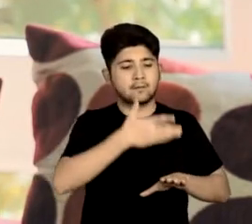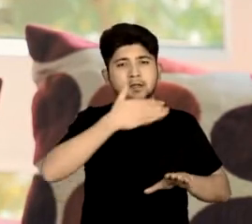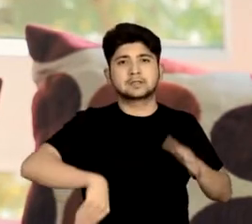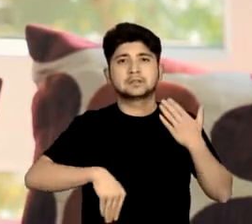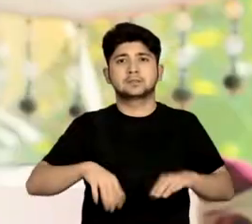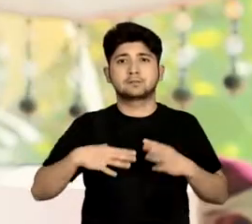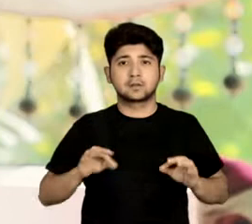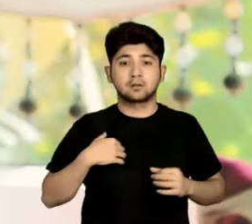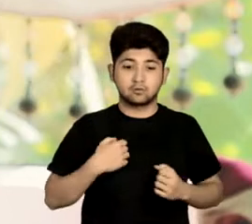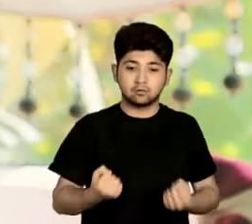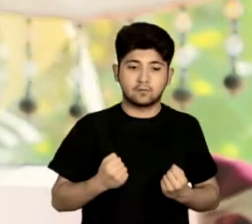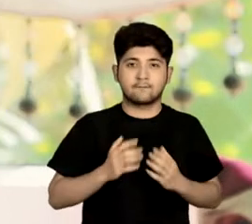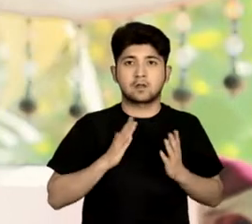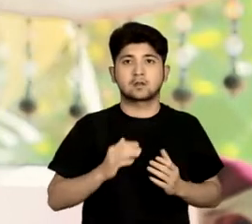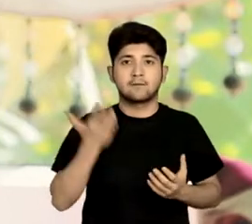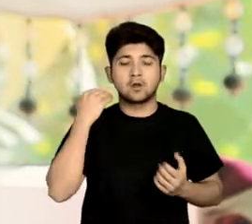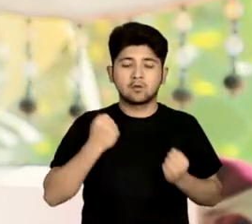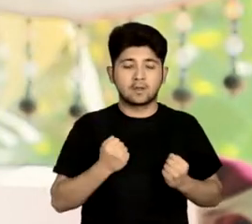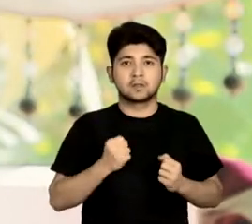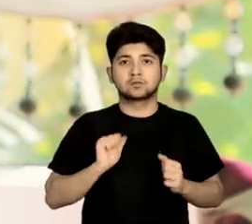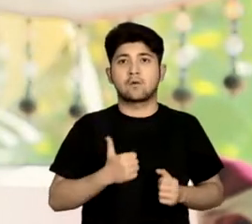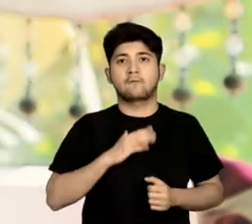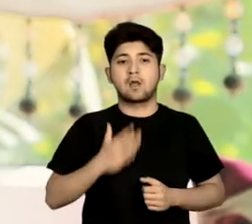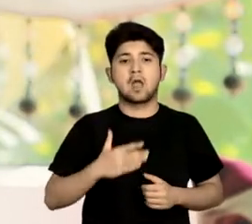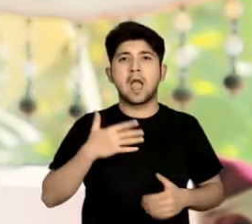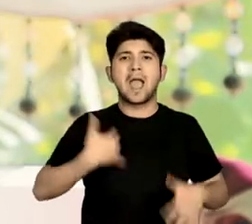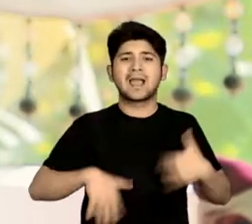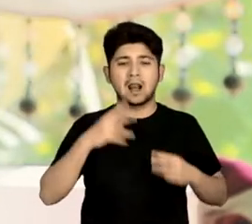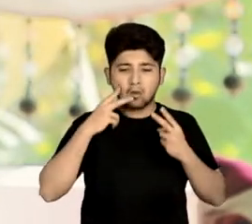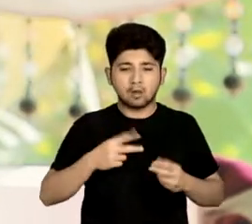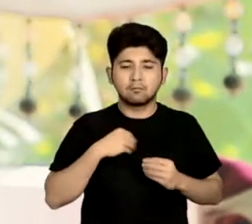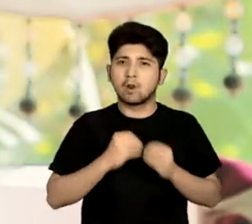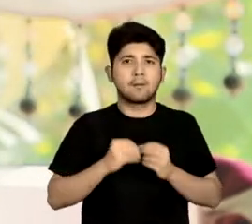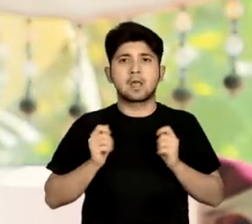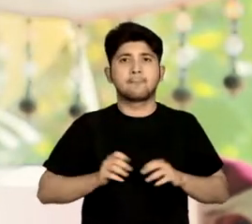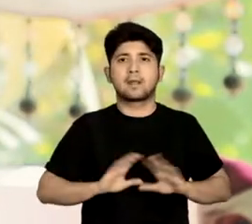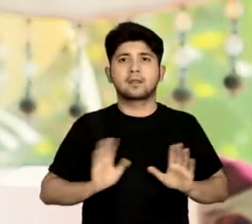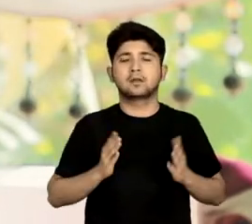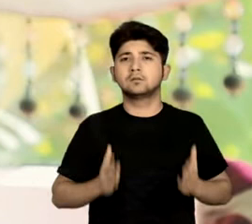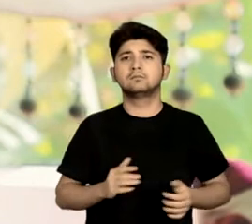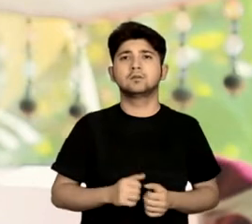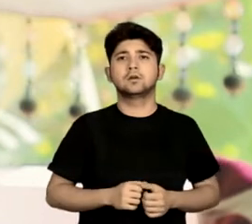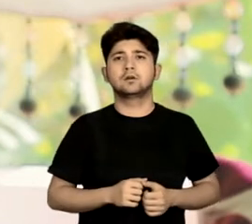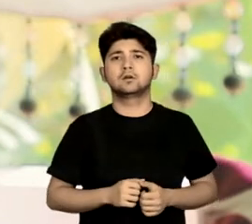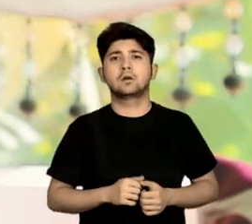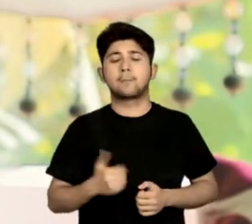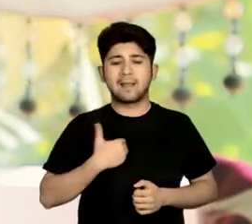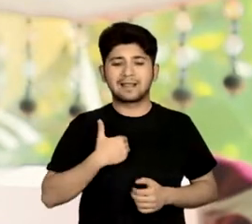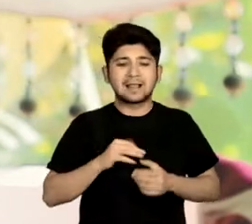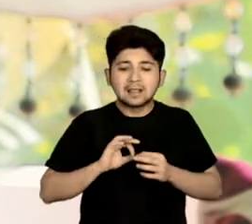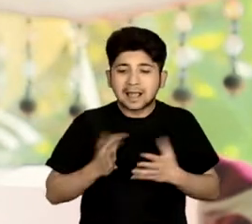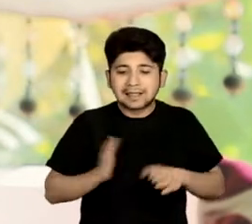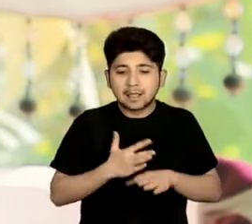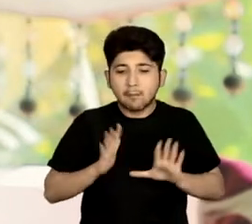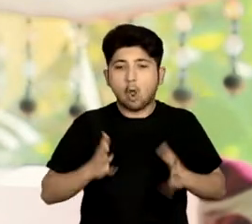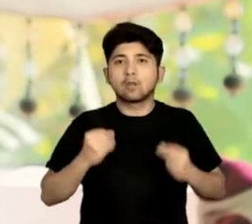ayaklarını kestiler. Kuvvetli bir çocuktu yani çocuktu. Hiçbir zaman hani engel durumunu sorun yapmadı. Hani ben niye